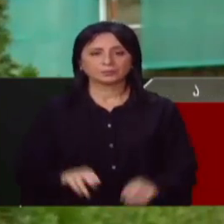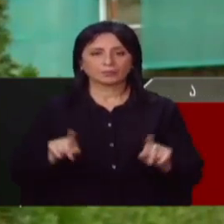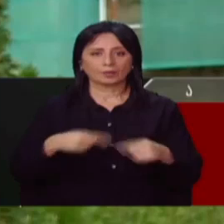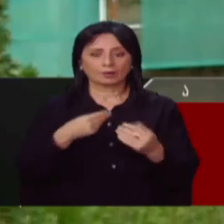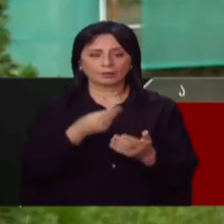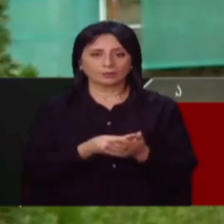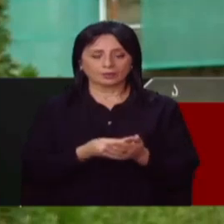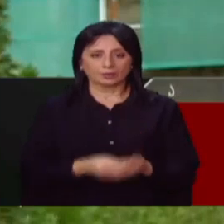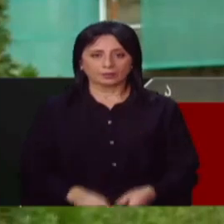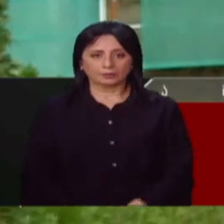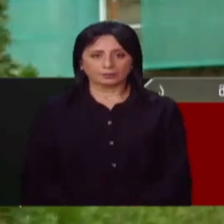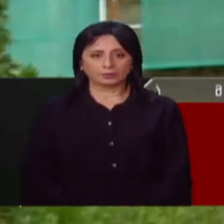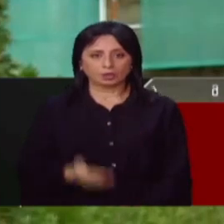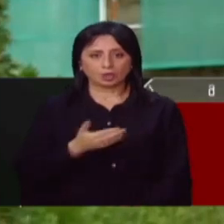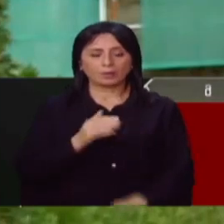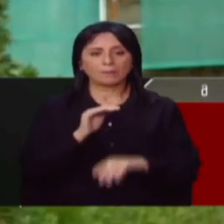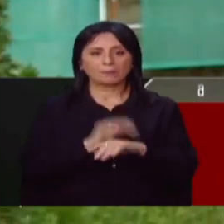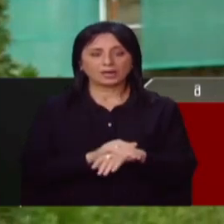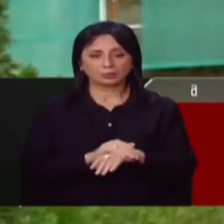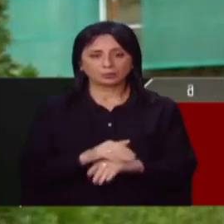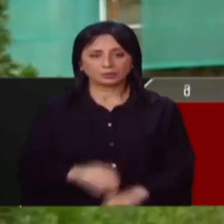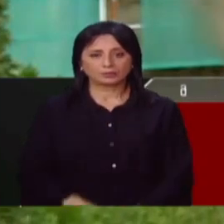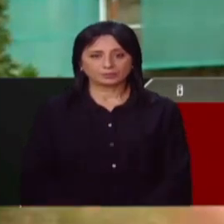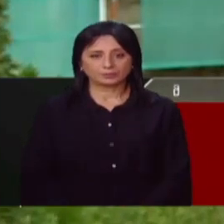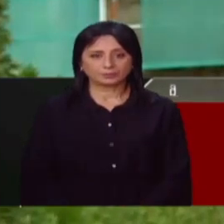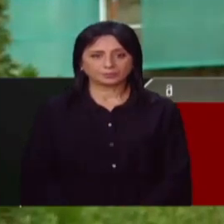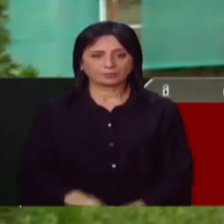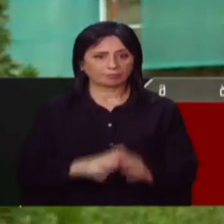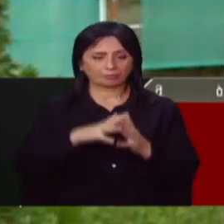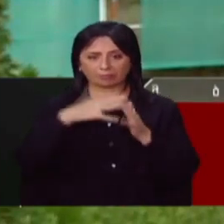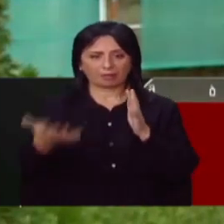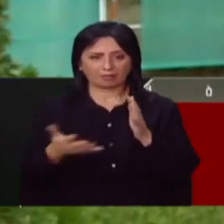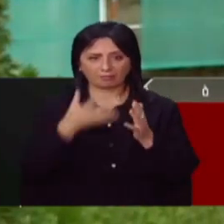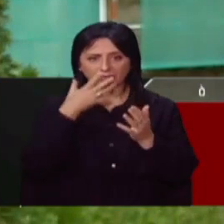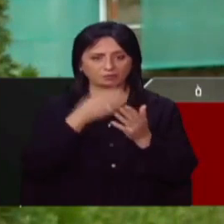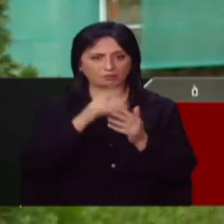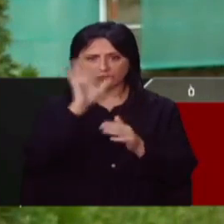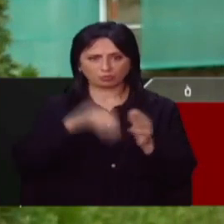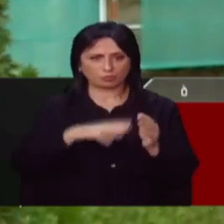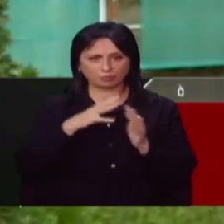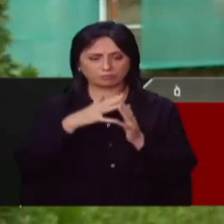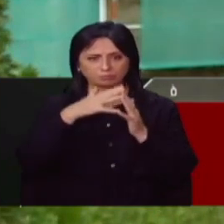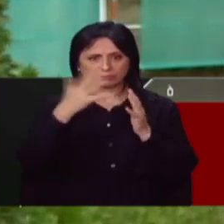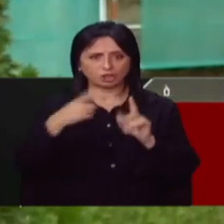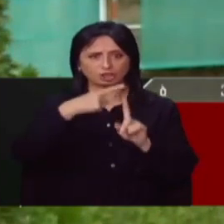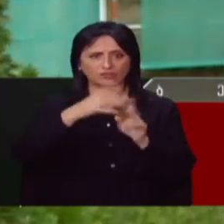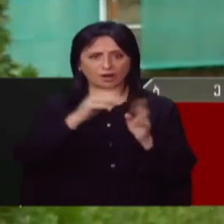აღდგენა, რომელიც ფაქტურად მოიხსნა მთლიანად და თავისი ჯვართან